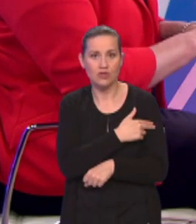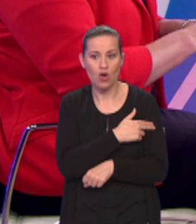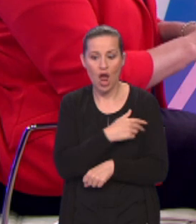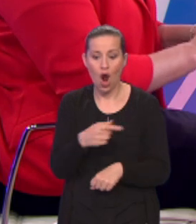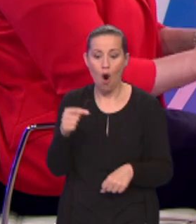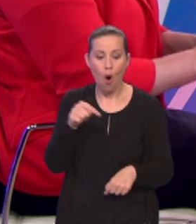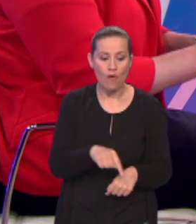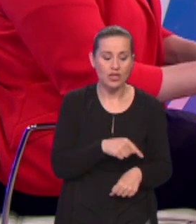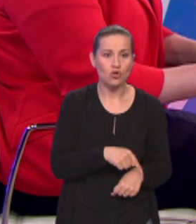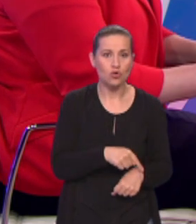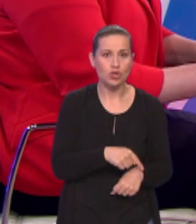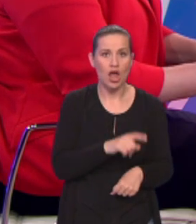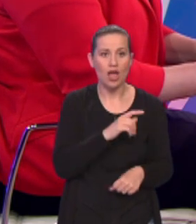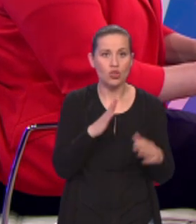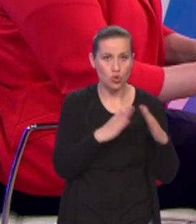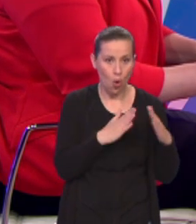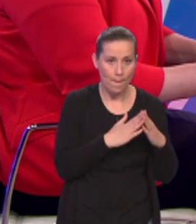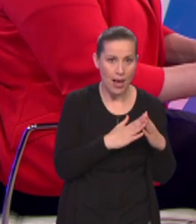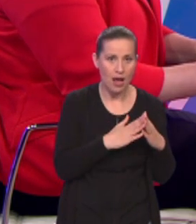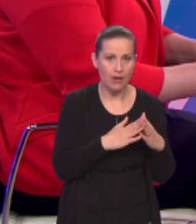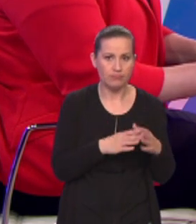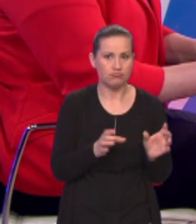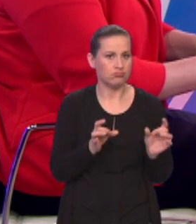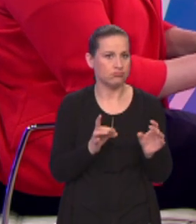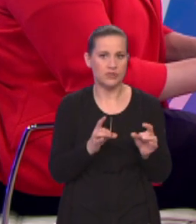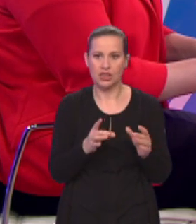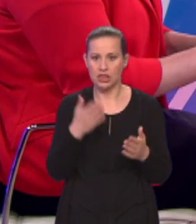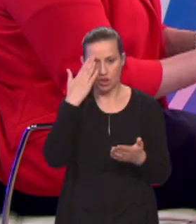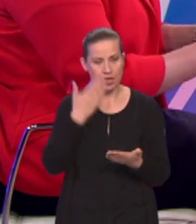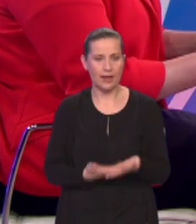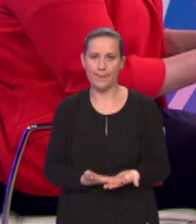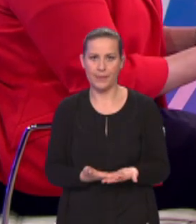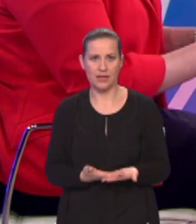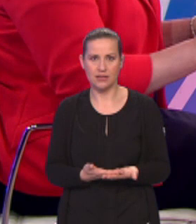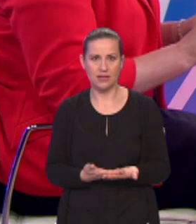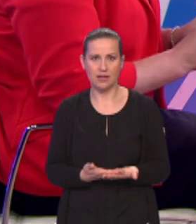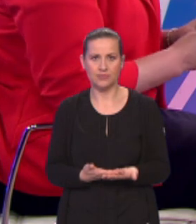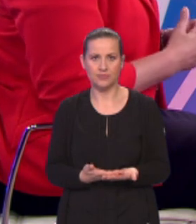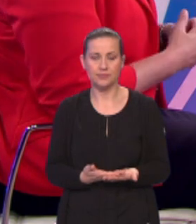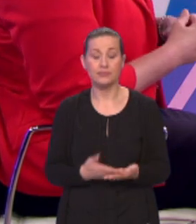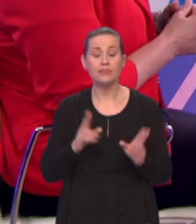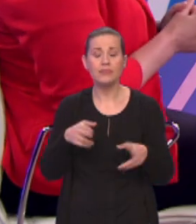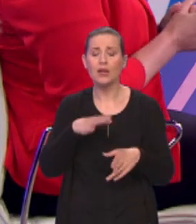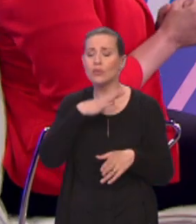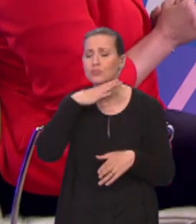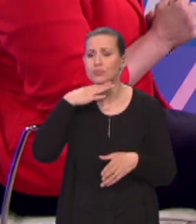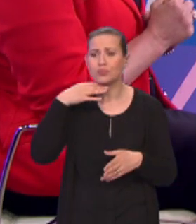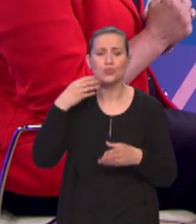ovdje dođeš u domovinu i ništa ti se ne priznaje. Znači, već mi imamo toliko tih